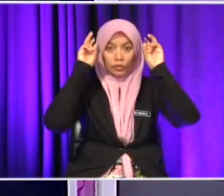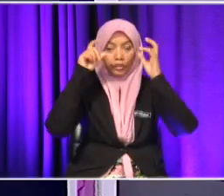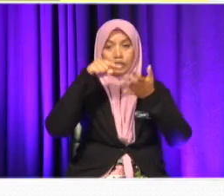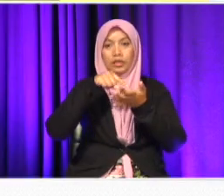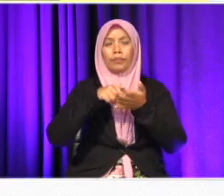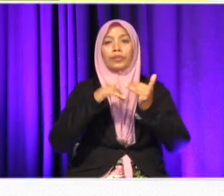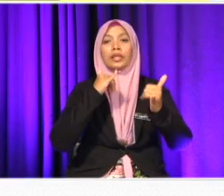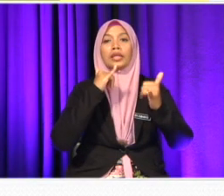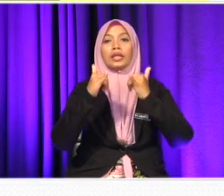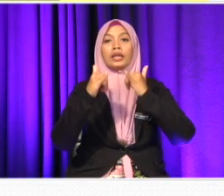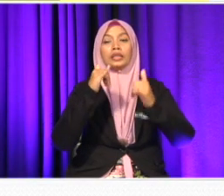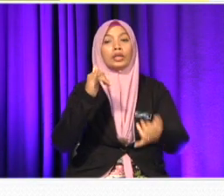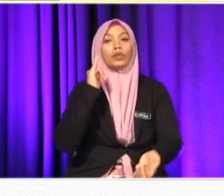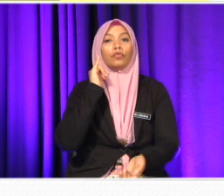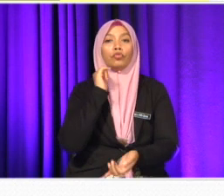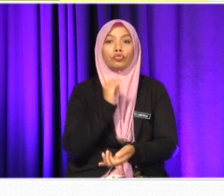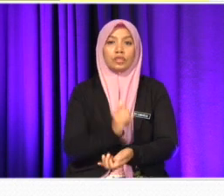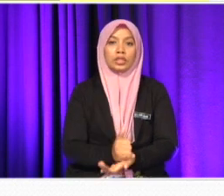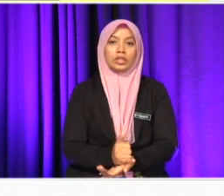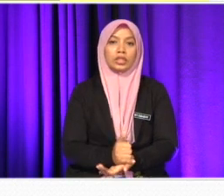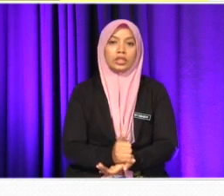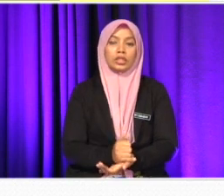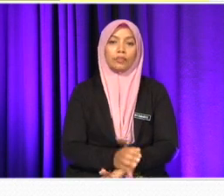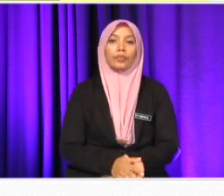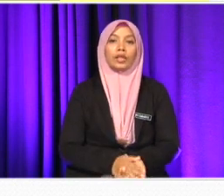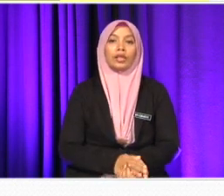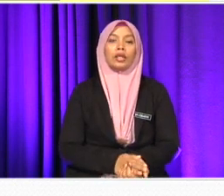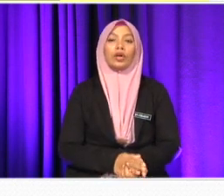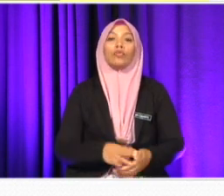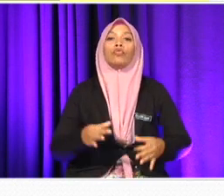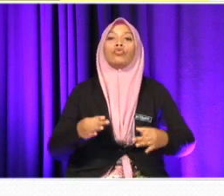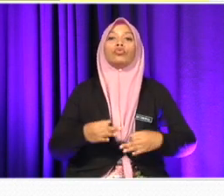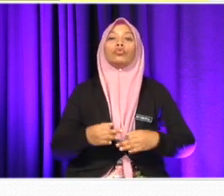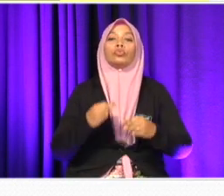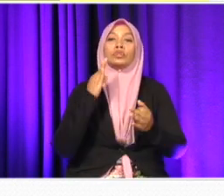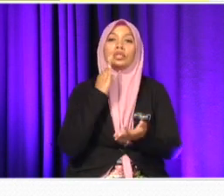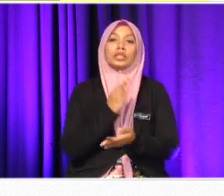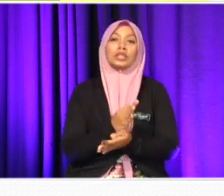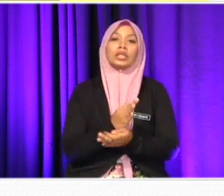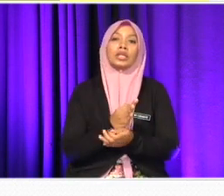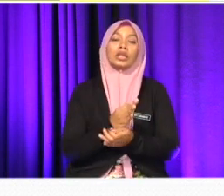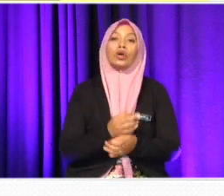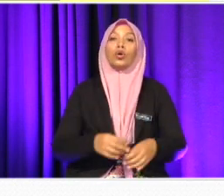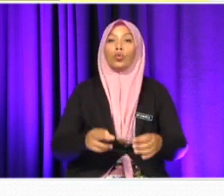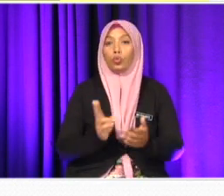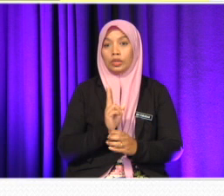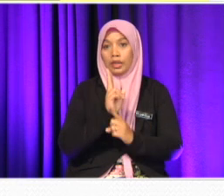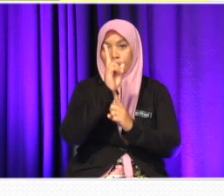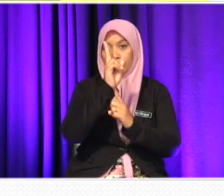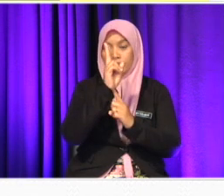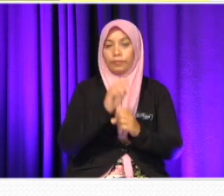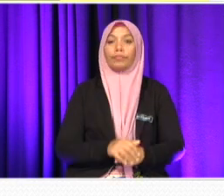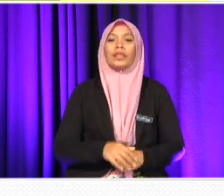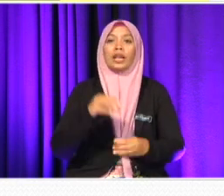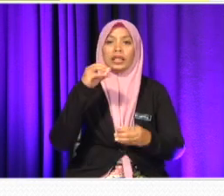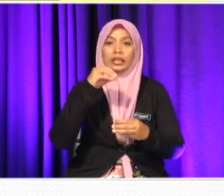Nyatakan fungsi dan utama dalam perniagaan nah kemarin nanti dulu tengok baca soal dulu oke oke